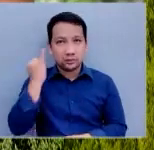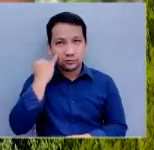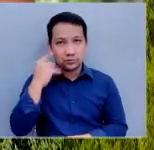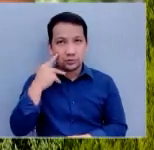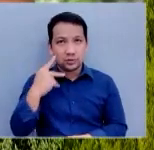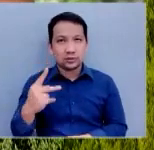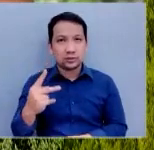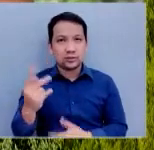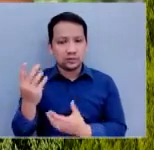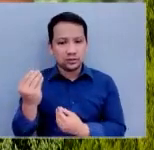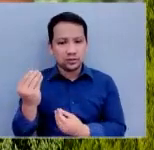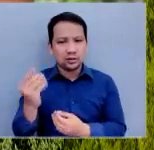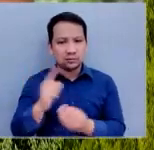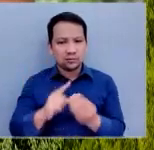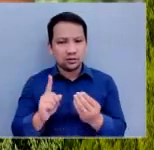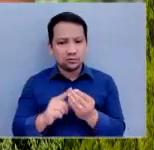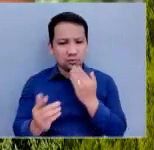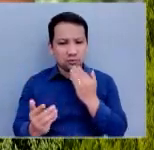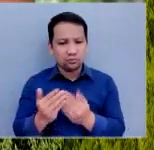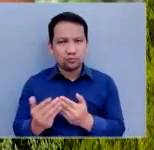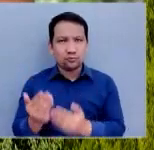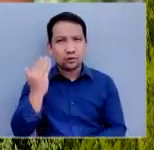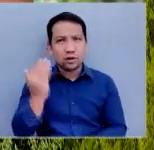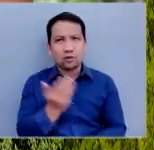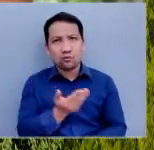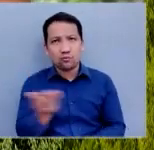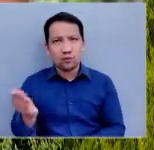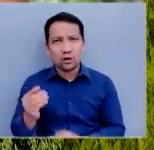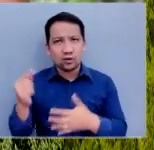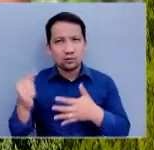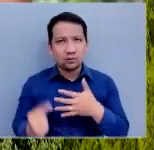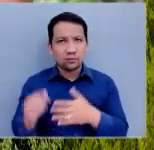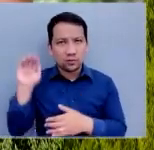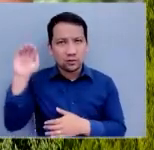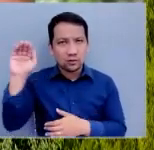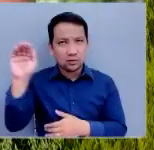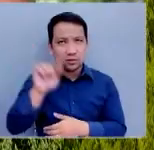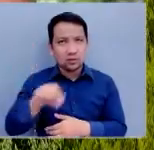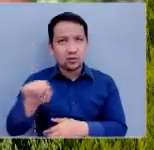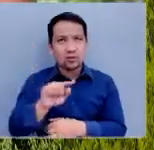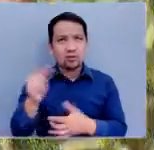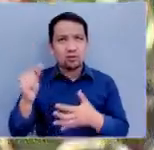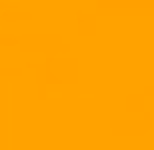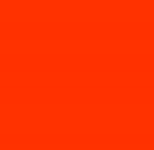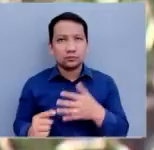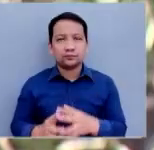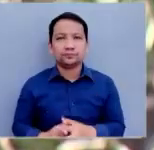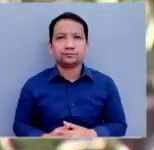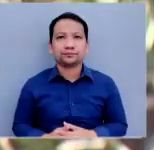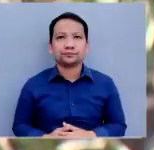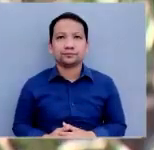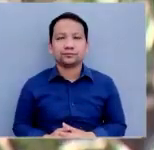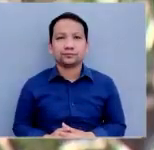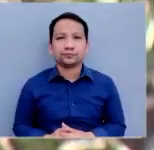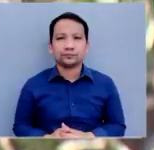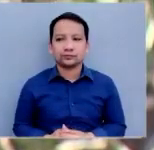Justine Punsalang. Justine, good morning. Ano-ano ba ang panawagan ng mga nagpoprotesta dyan?